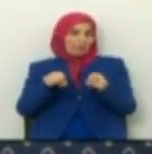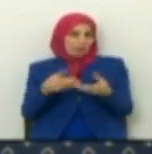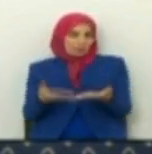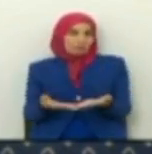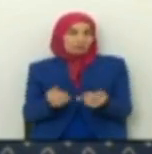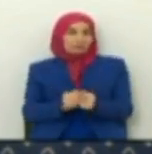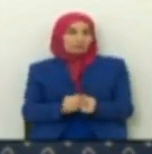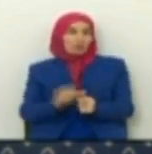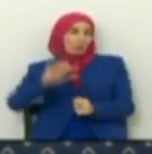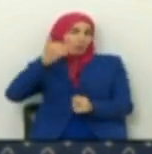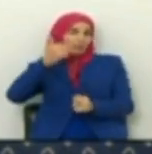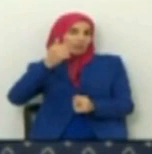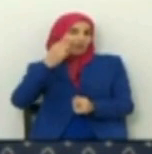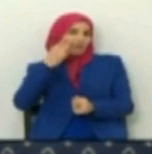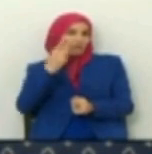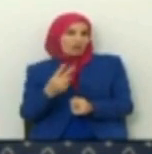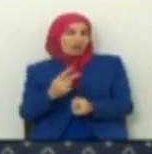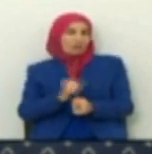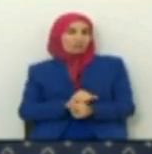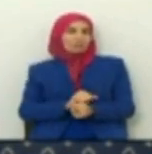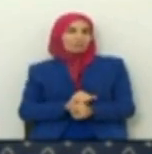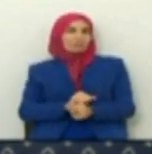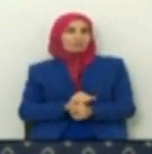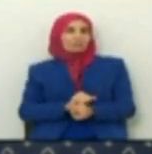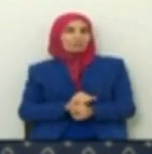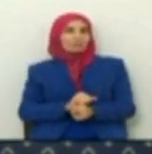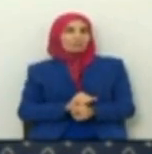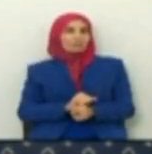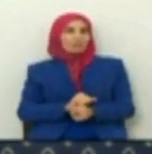يعني هذه أول التفاتة باه نكونوا يعني المساواة، باه يعني الفرق ما يكون